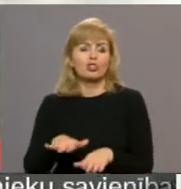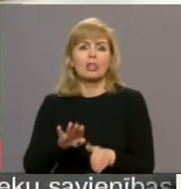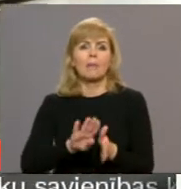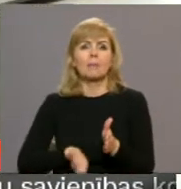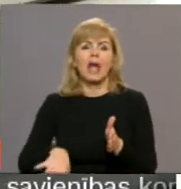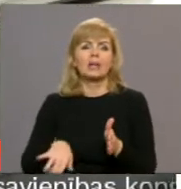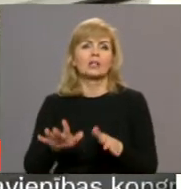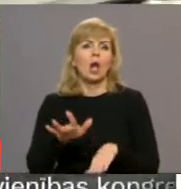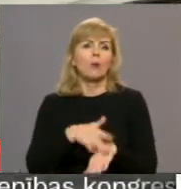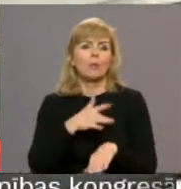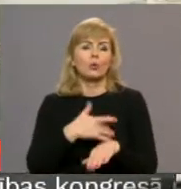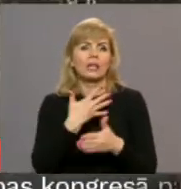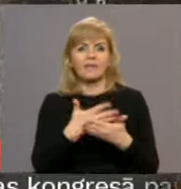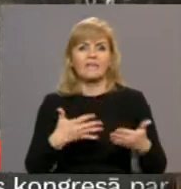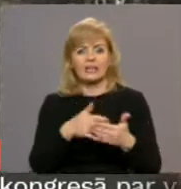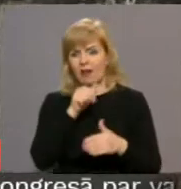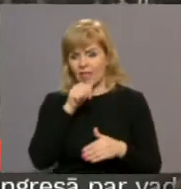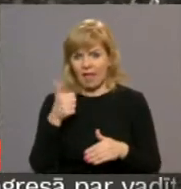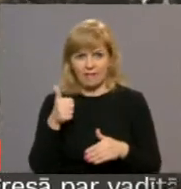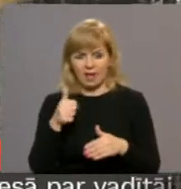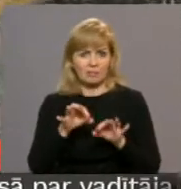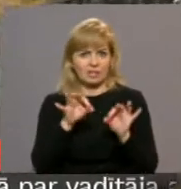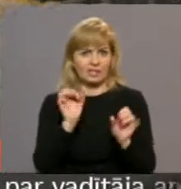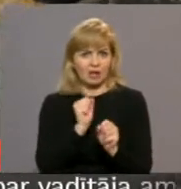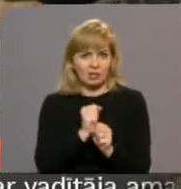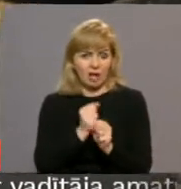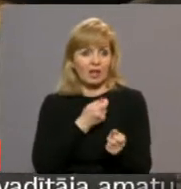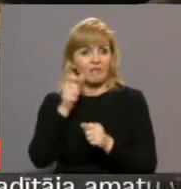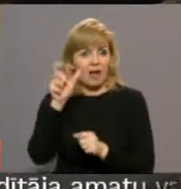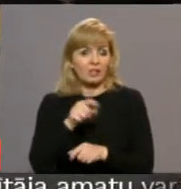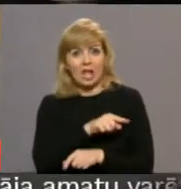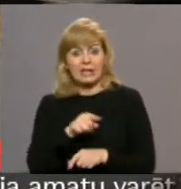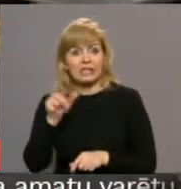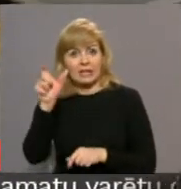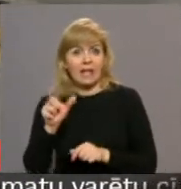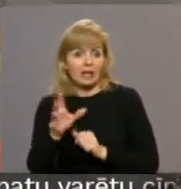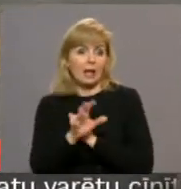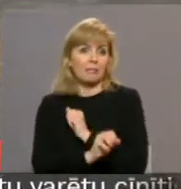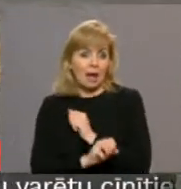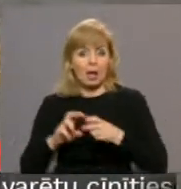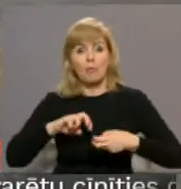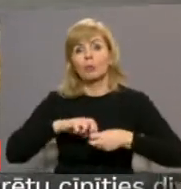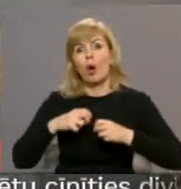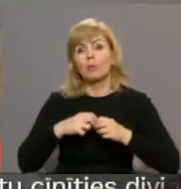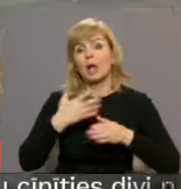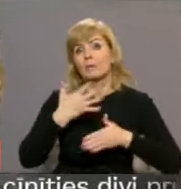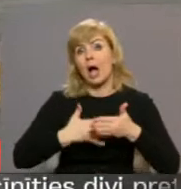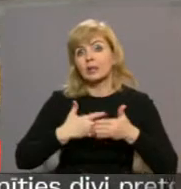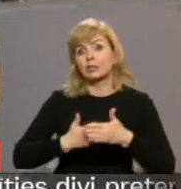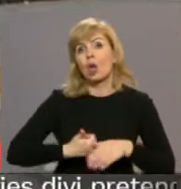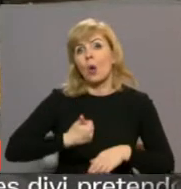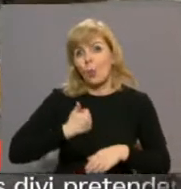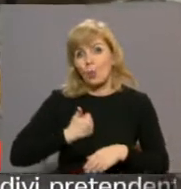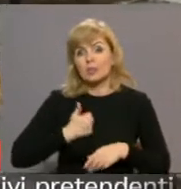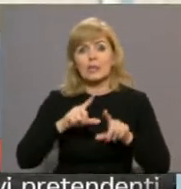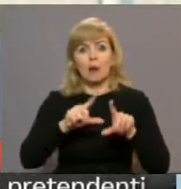tomēr pilnvērtīgi nevaram darbināt. Vadītājs vērtē, ka līdz šīs nedēļas beigām arī šī problēma tiks atrisināta un uzņēmums